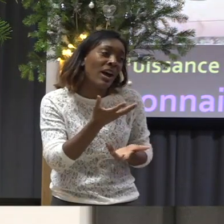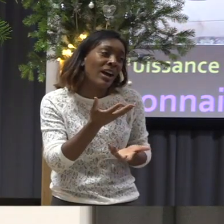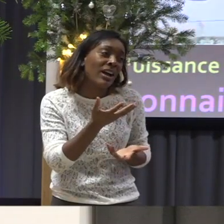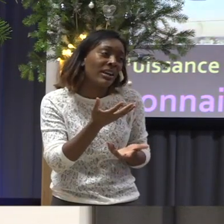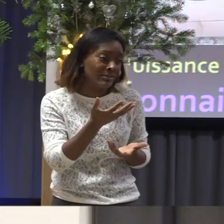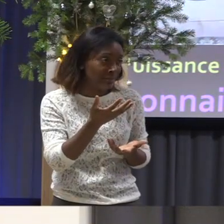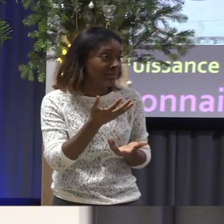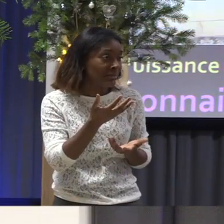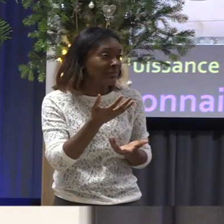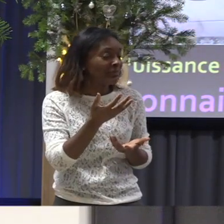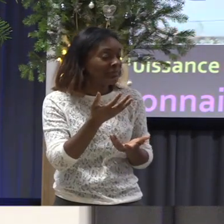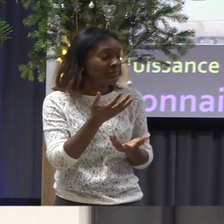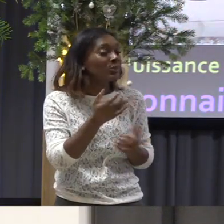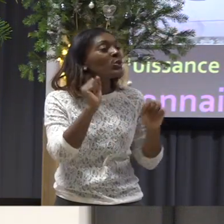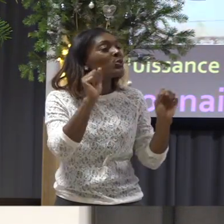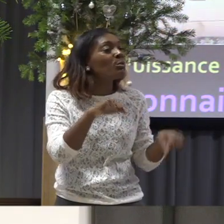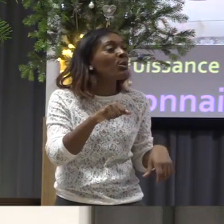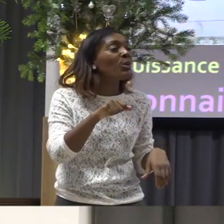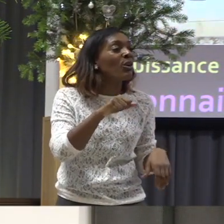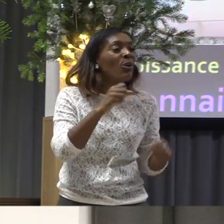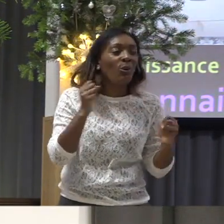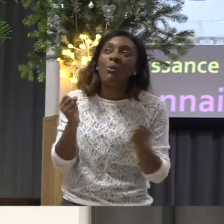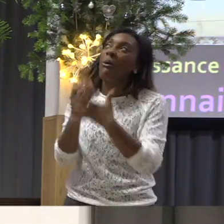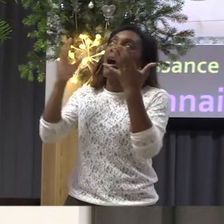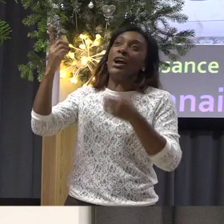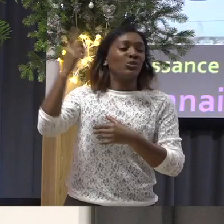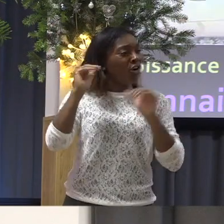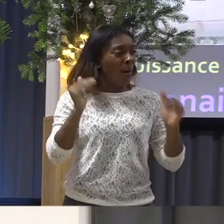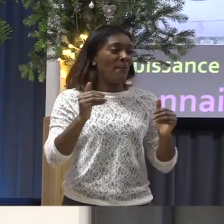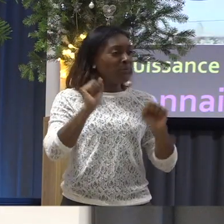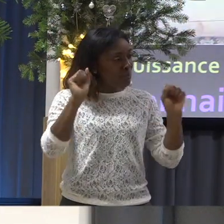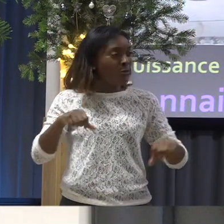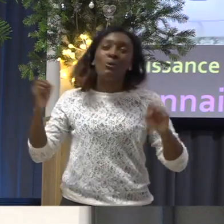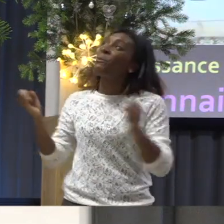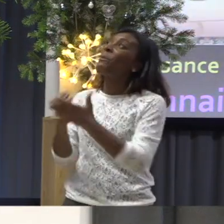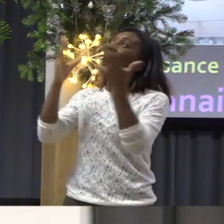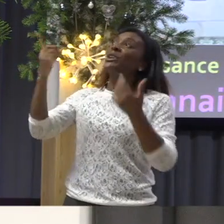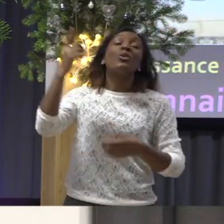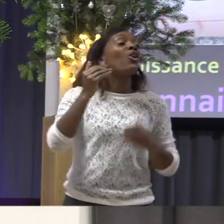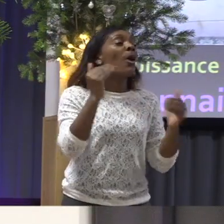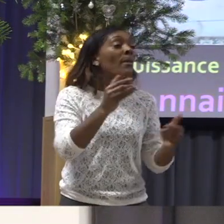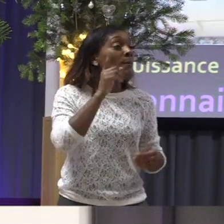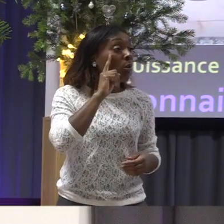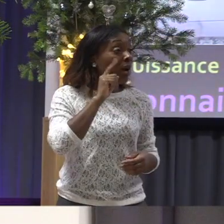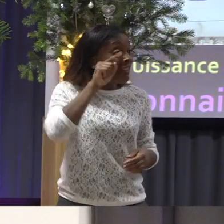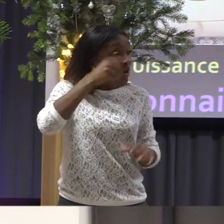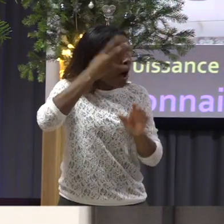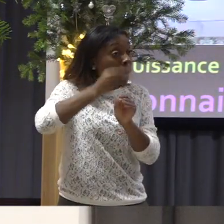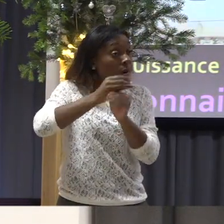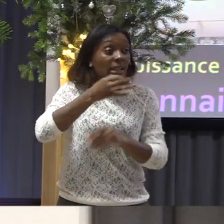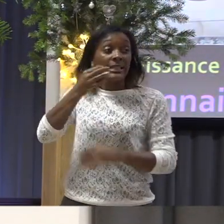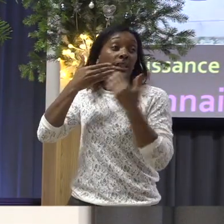possibilité de rendre gloire à Dieu. Rendre gloire à Dieu parce que dans la reconnaissance,